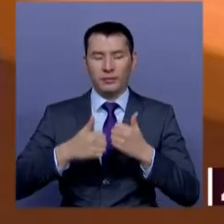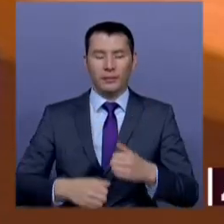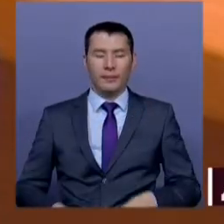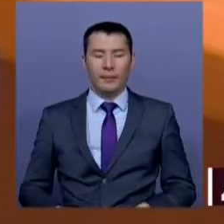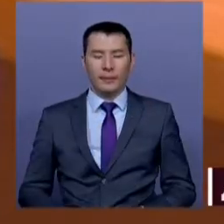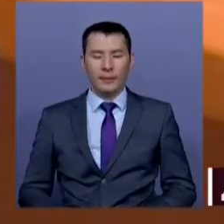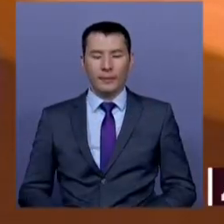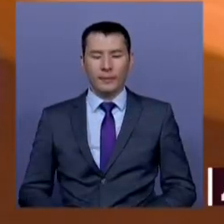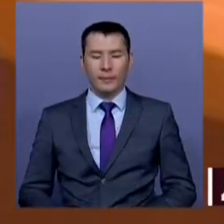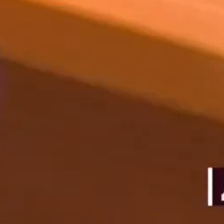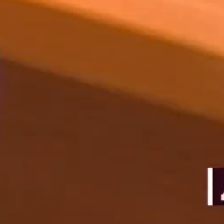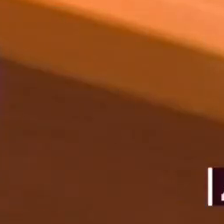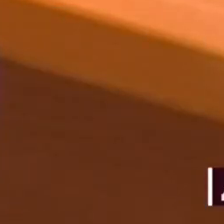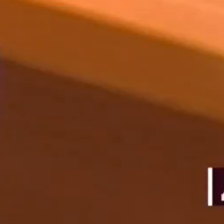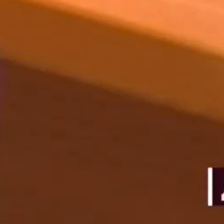Дидар Смагулов.